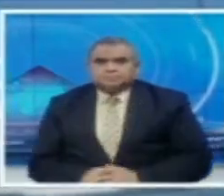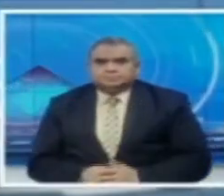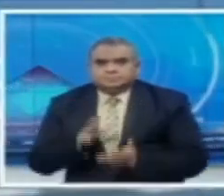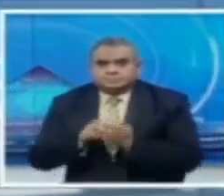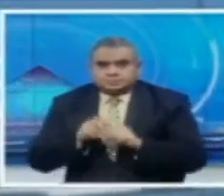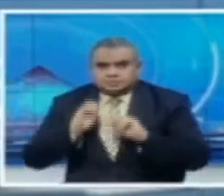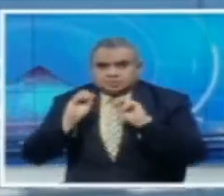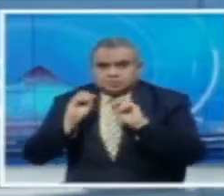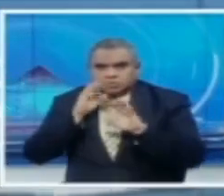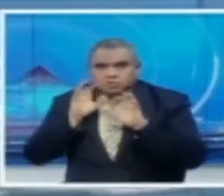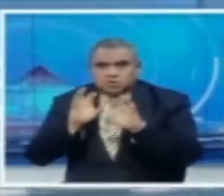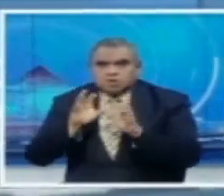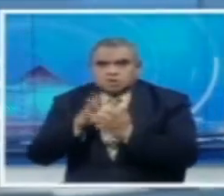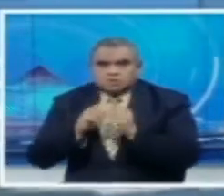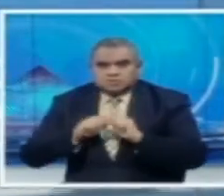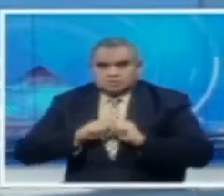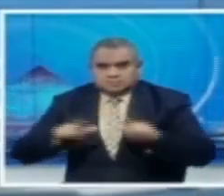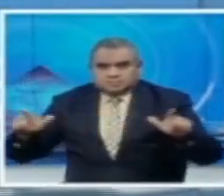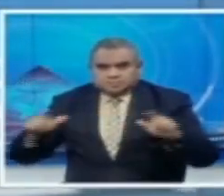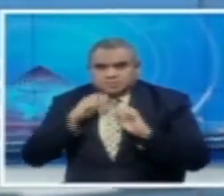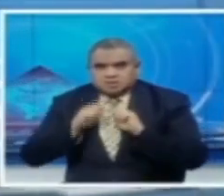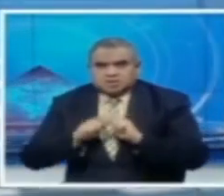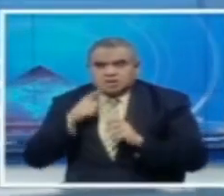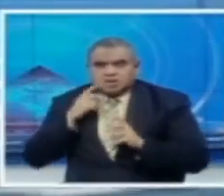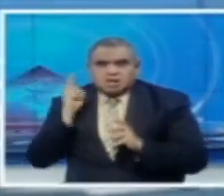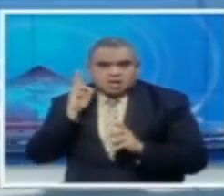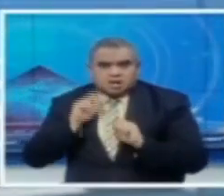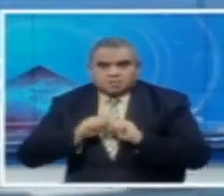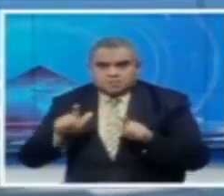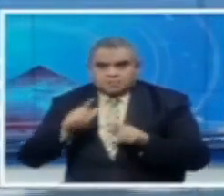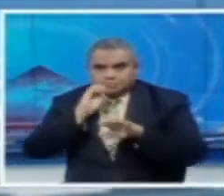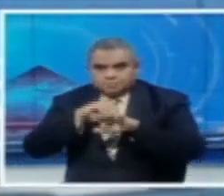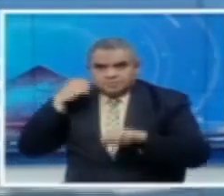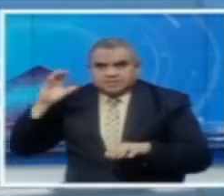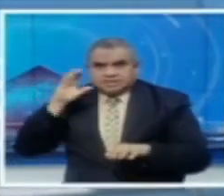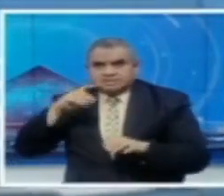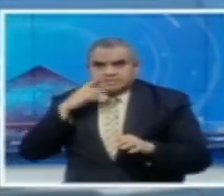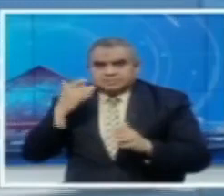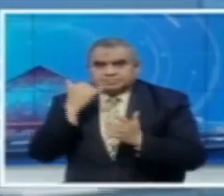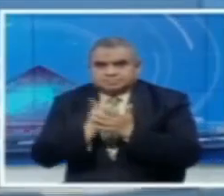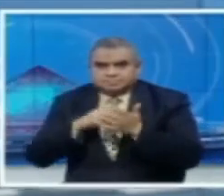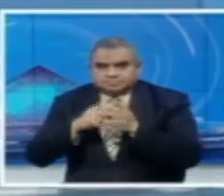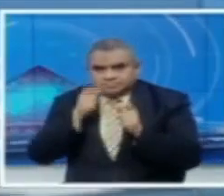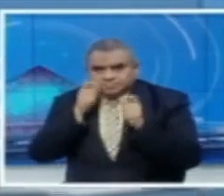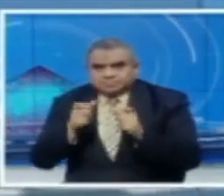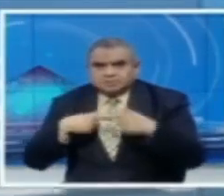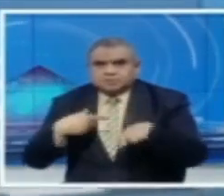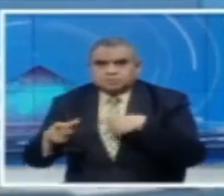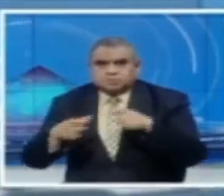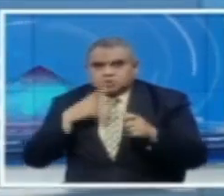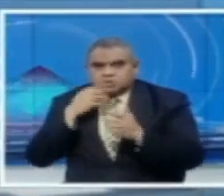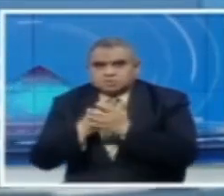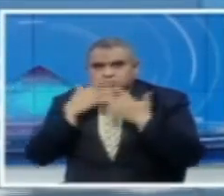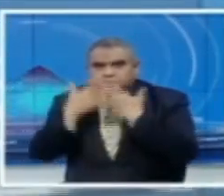السيدات والسادة، نحييكم إلى تفاصيل نشرة الأخبار. وجه الرئيس عبد الفتاح السيسي بتركيز استراتيجية